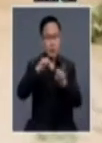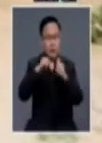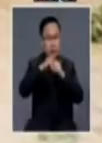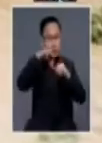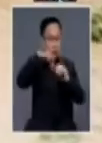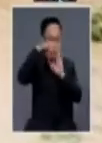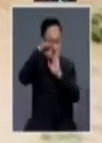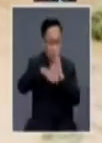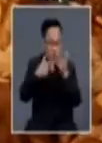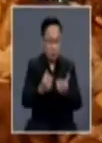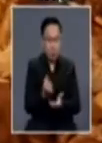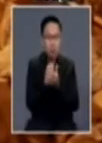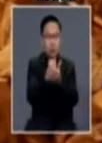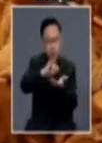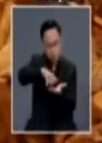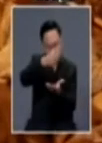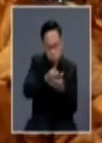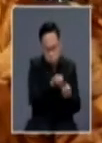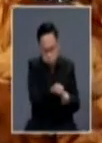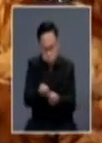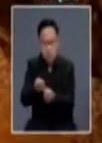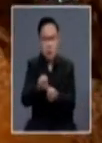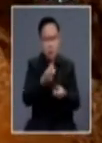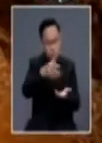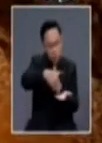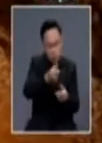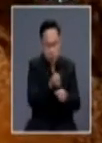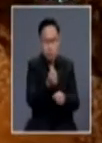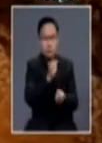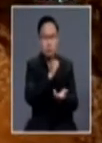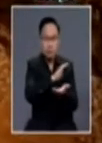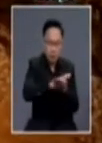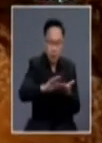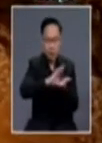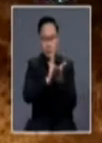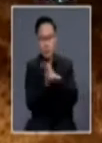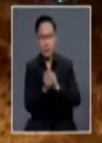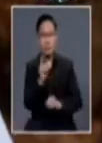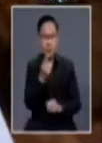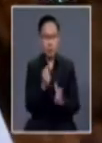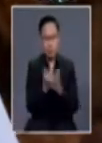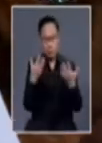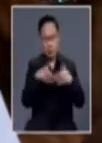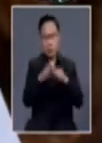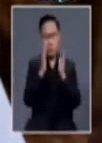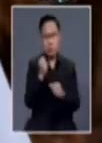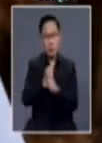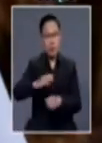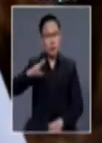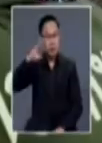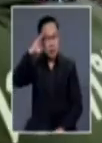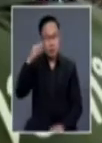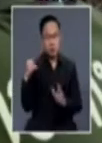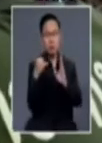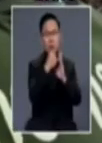ายได้ทำการฟื้นฟูพื้นที่เพื่อแก้ไขความเสียหายที่เกิดขึ้นให้กลับคืนสู่สภาพเดิมโดยบูรณาการกำลังทหารร่วมกับจังห